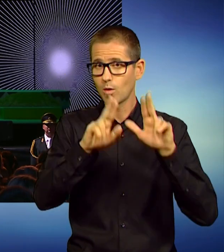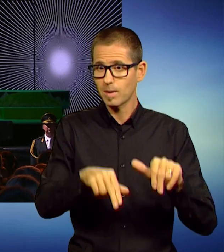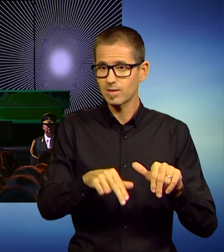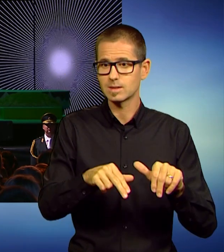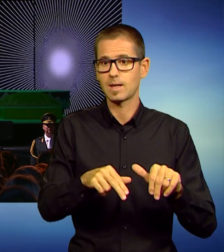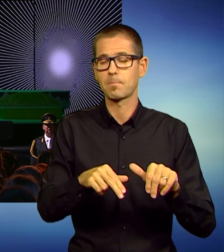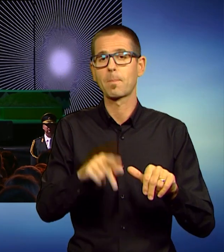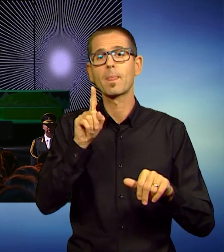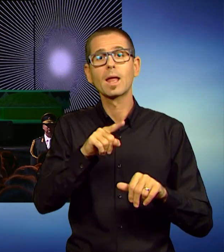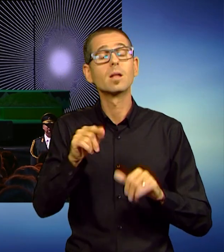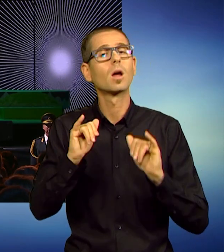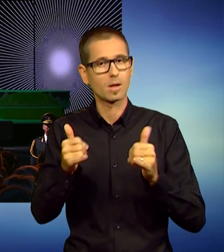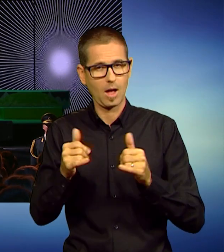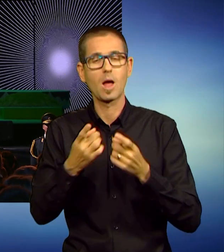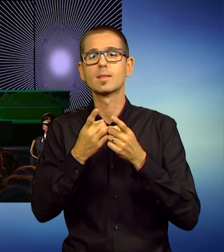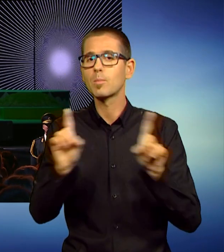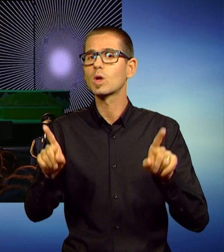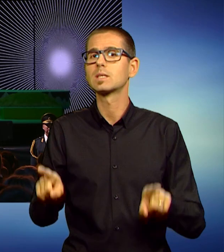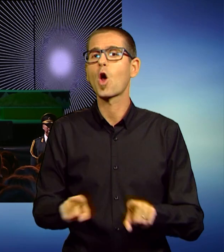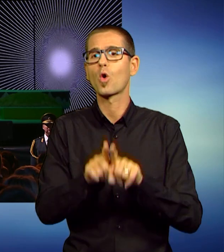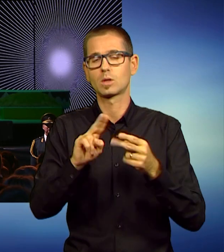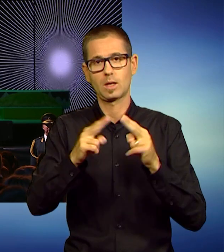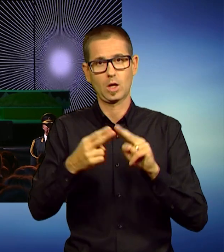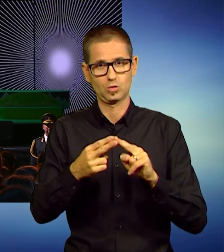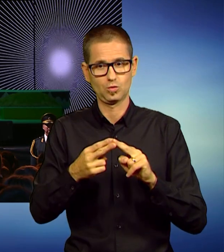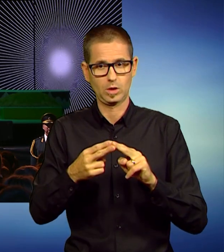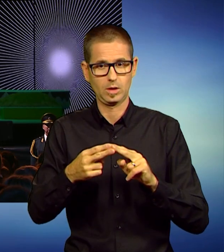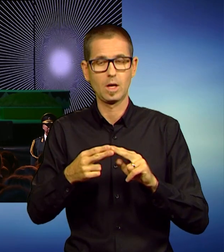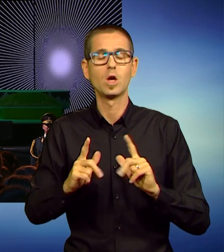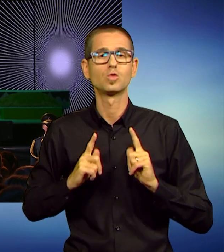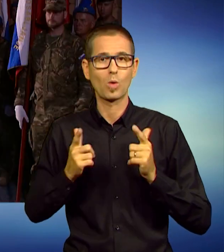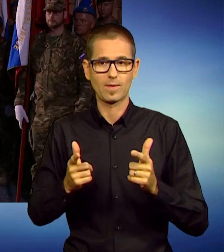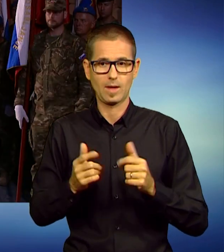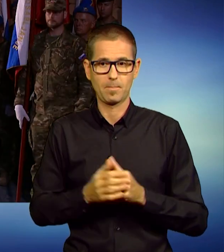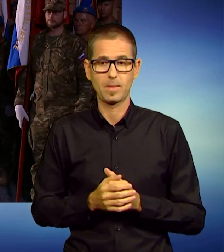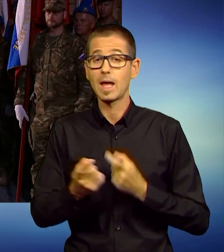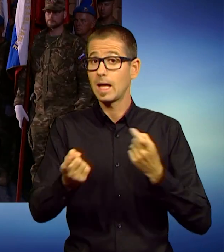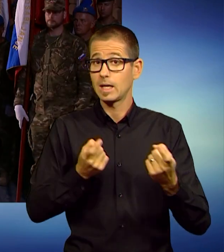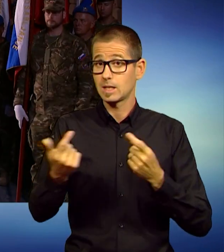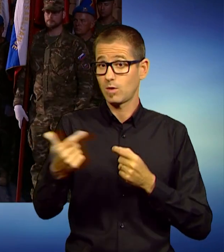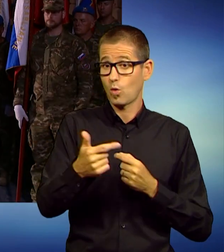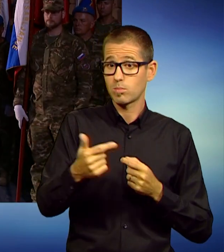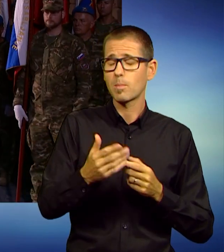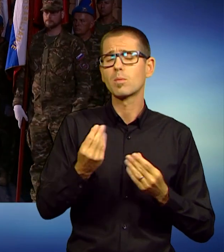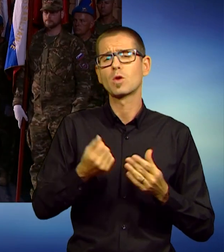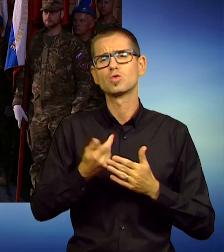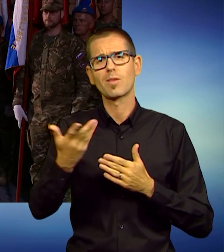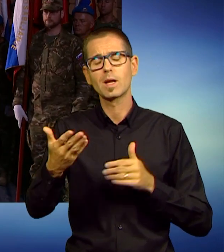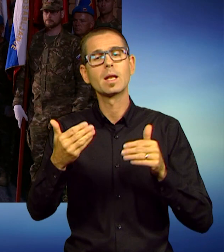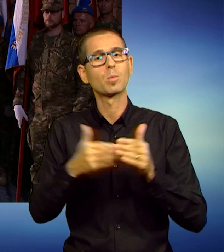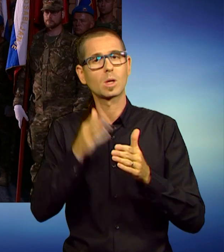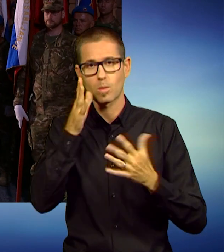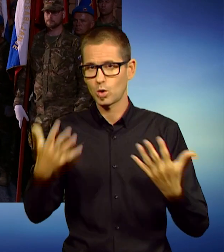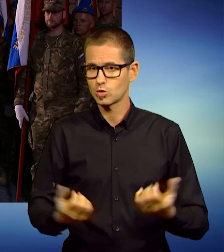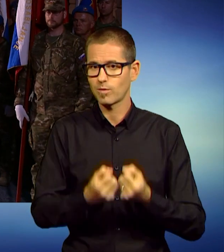pravice in demokracija kot način življenja. Izzivi obema so preštevilni in treba jih bo